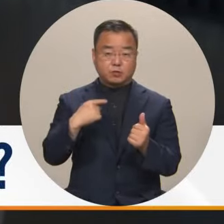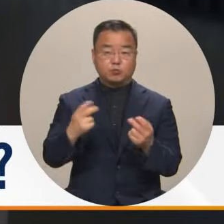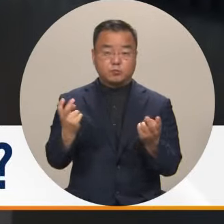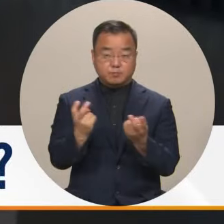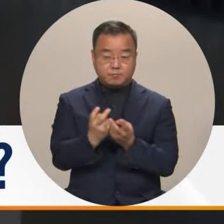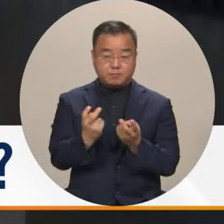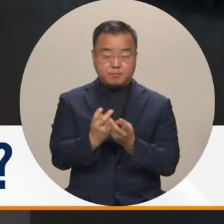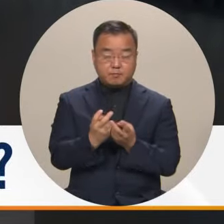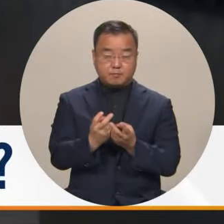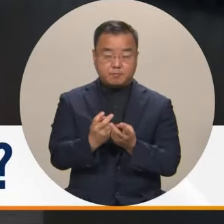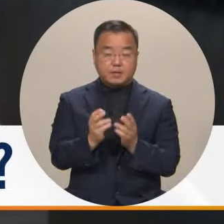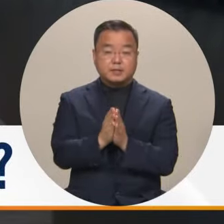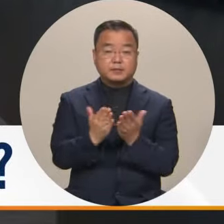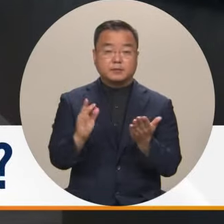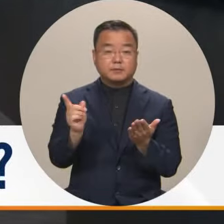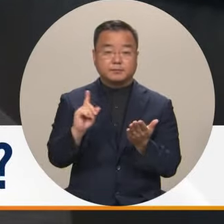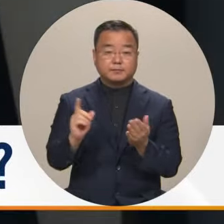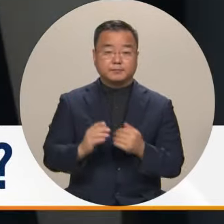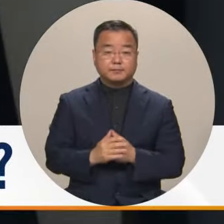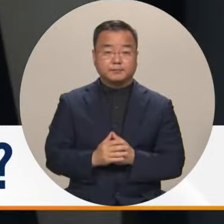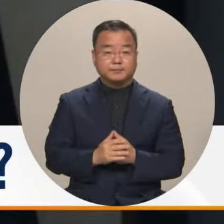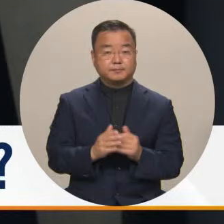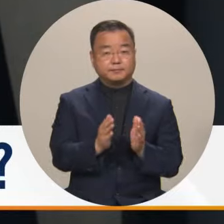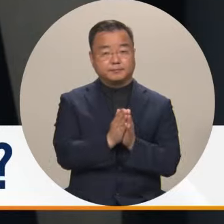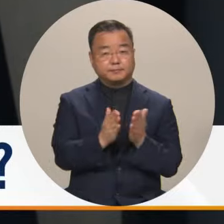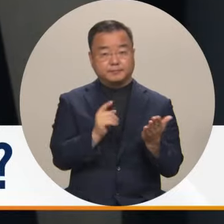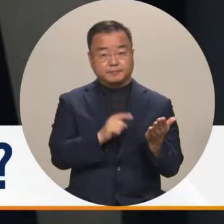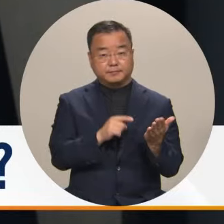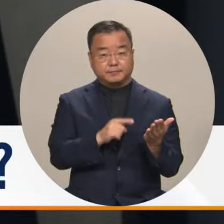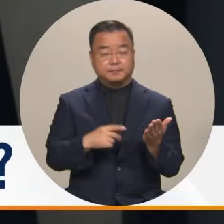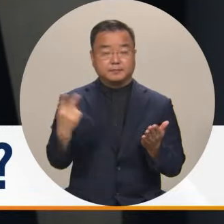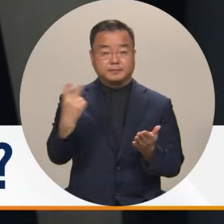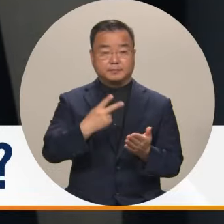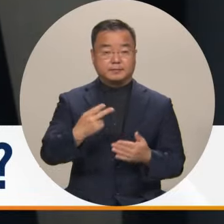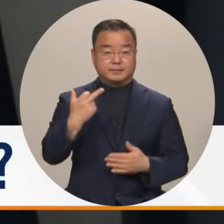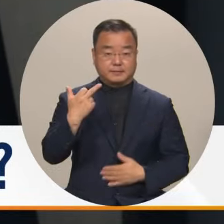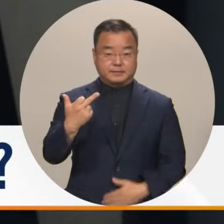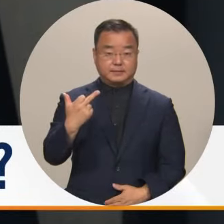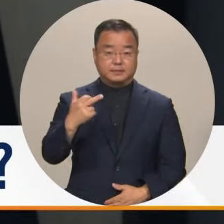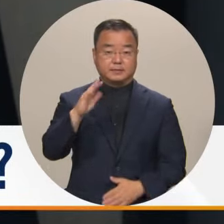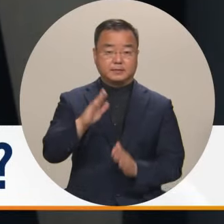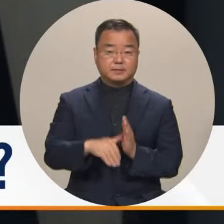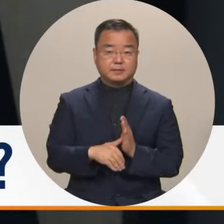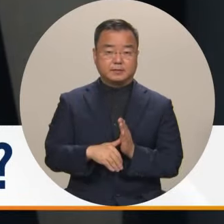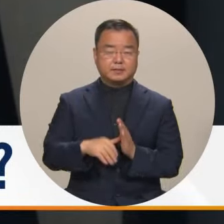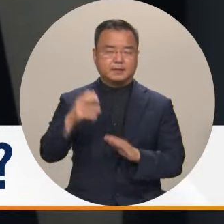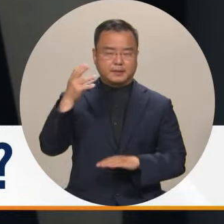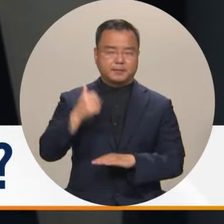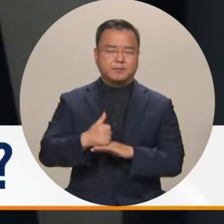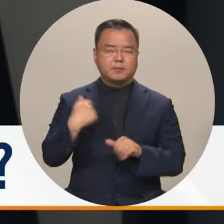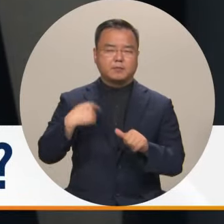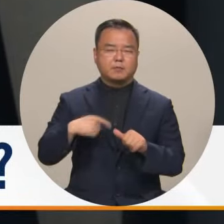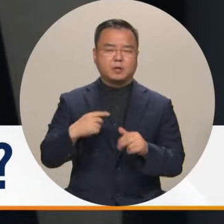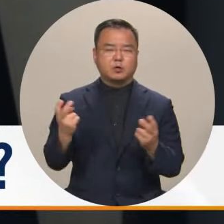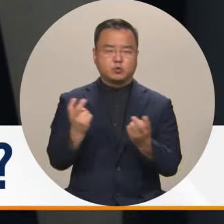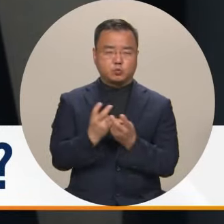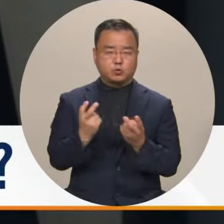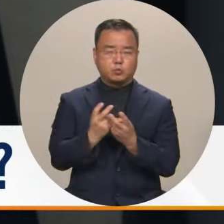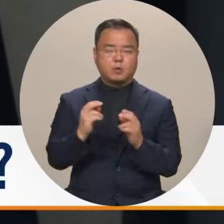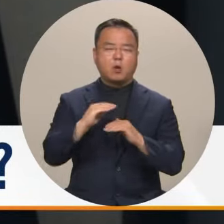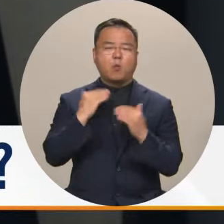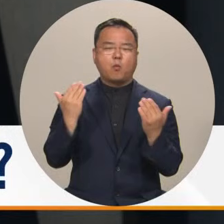어떤 내용 담고 있습니까네 그이 책은 제가 2017년에 그 최고의 교수법이란 책 완전 개정판을